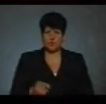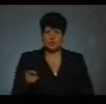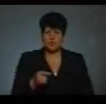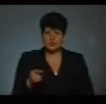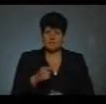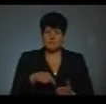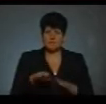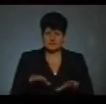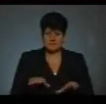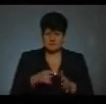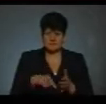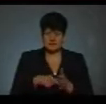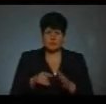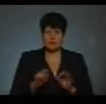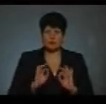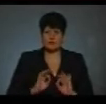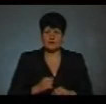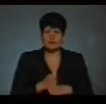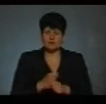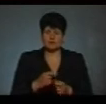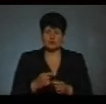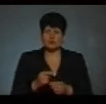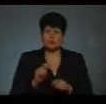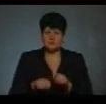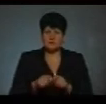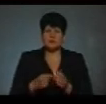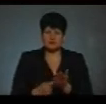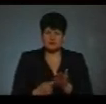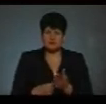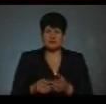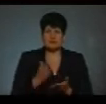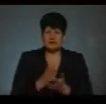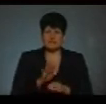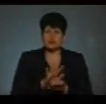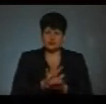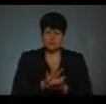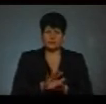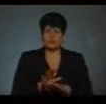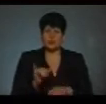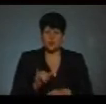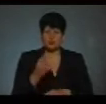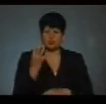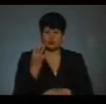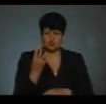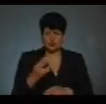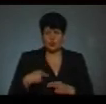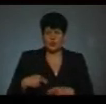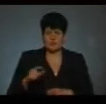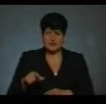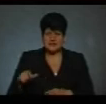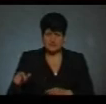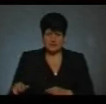Тернопільській місцевій прокуратурі лабораторні дослідження підтвердили наявність коронавірусу COVID-19 у 4